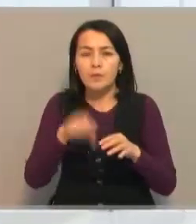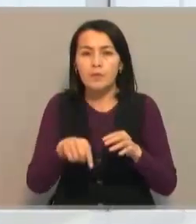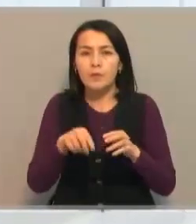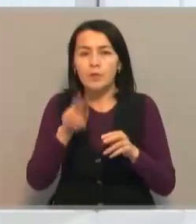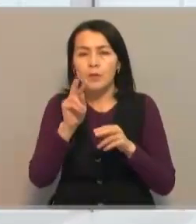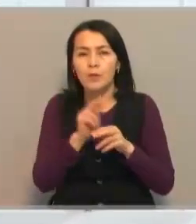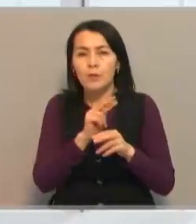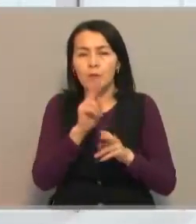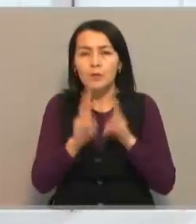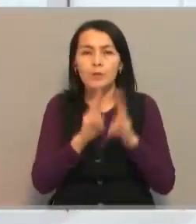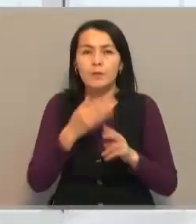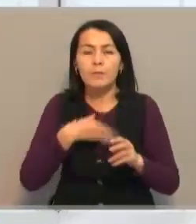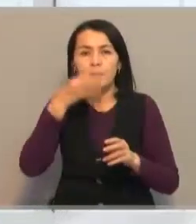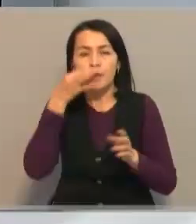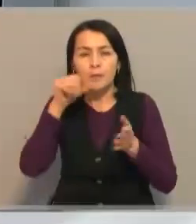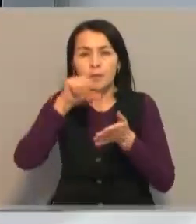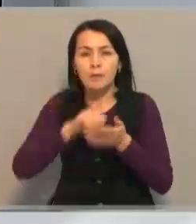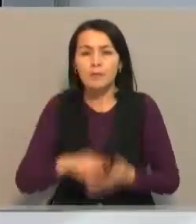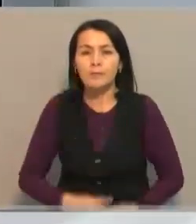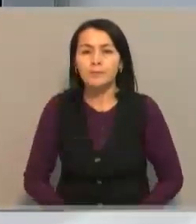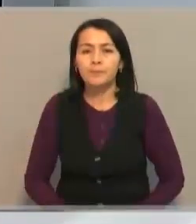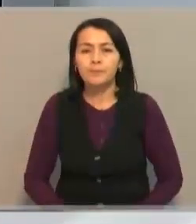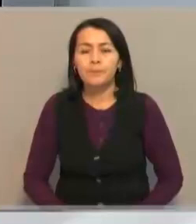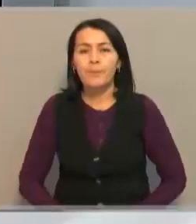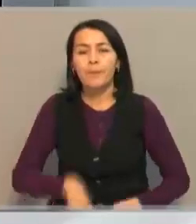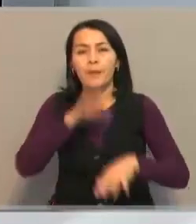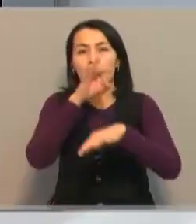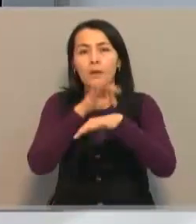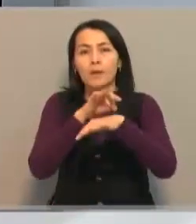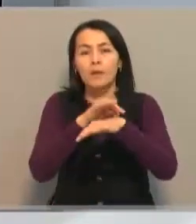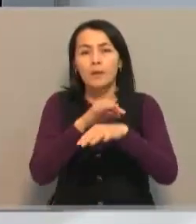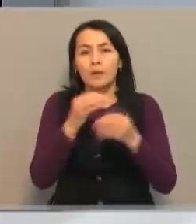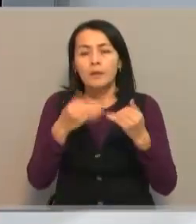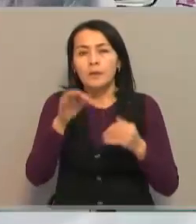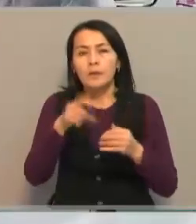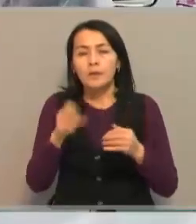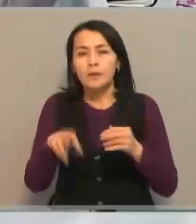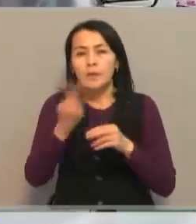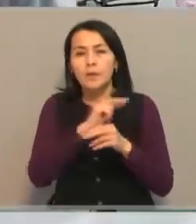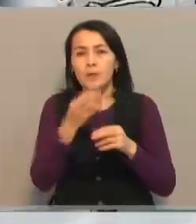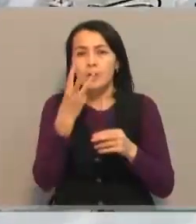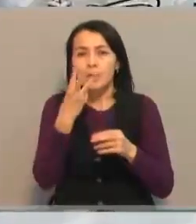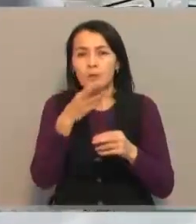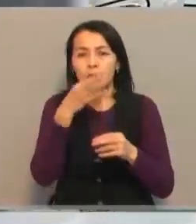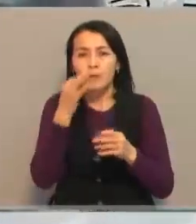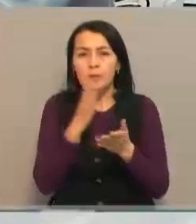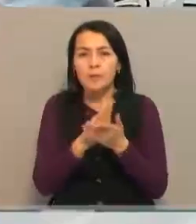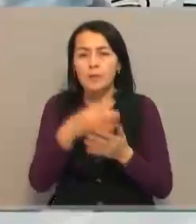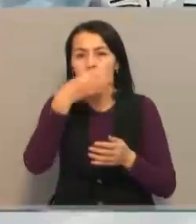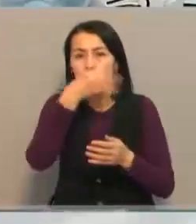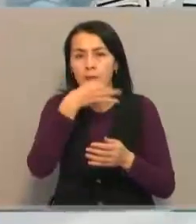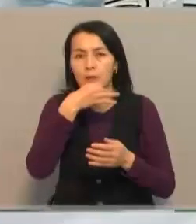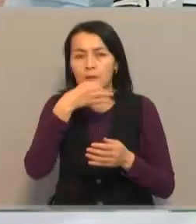күрделі операцияларды біздің тәжірибеге енгізу. Онкологиялық дертке шалдыққан науқастарды емдеудің үш тәсілі бар.